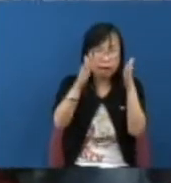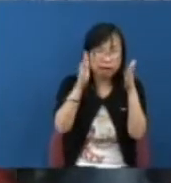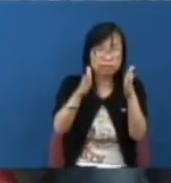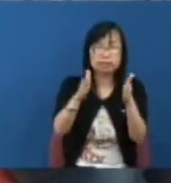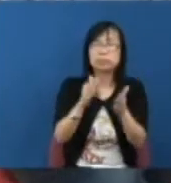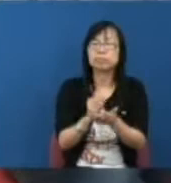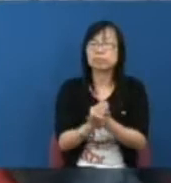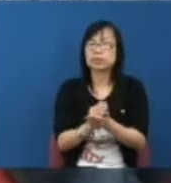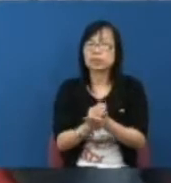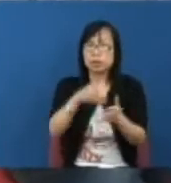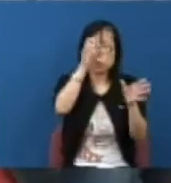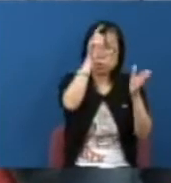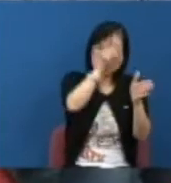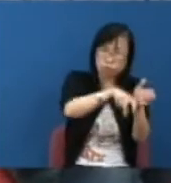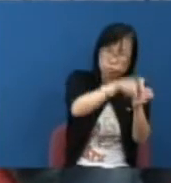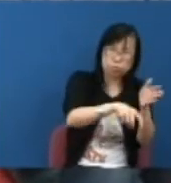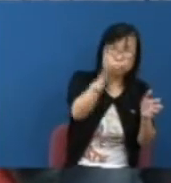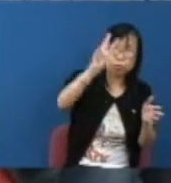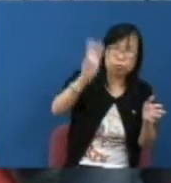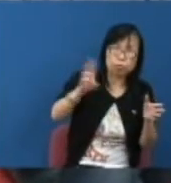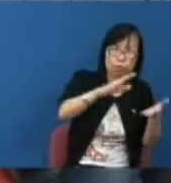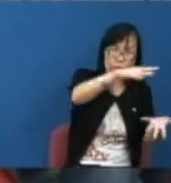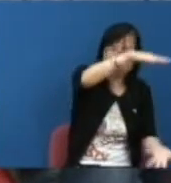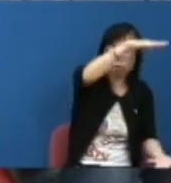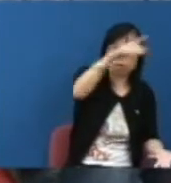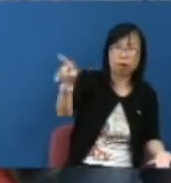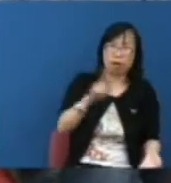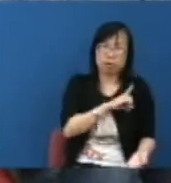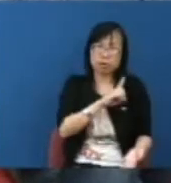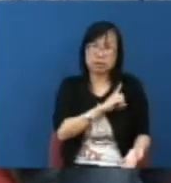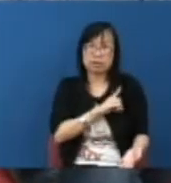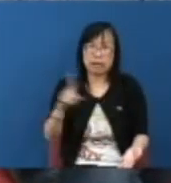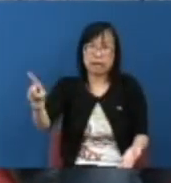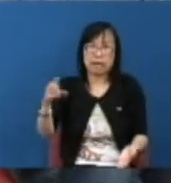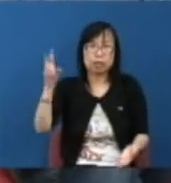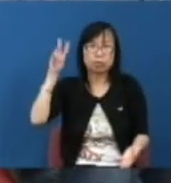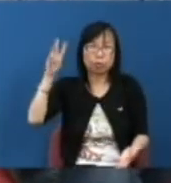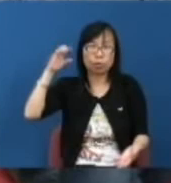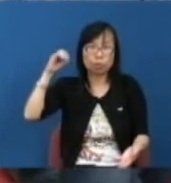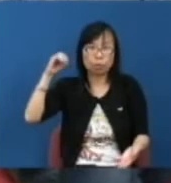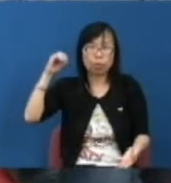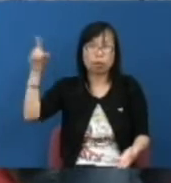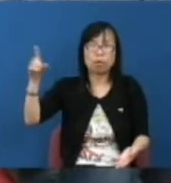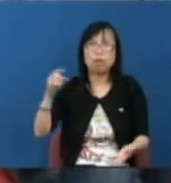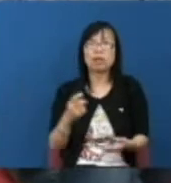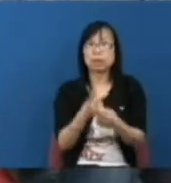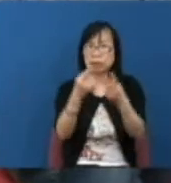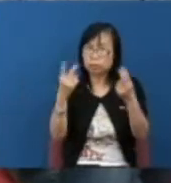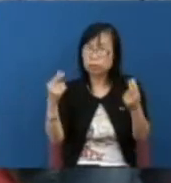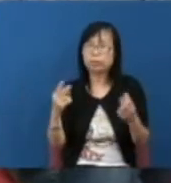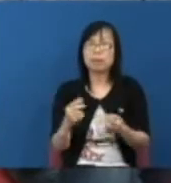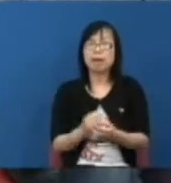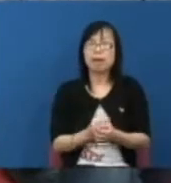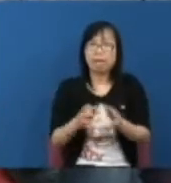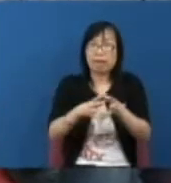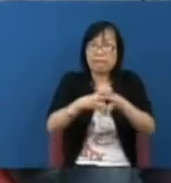嘅儲水缸嘅數量咧？因為我自己喺日出康城咧，佢都有一個叫 Grey Water Plant 嘅，一